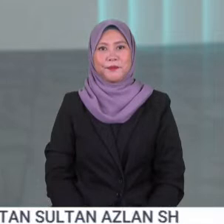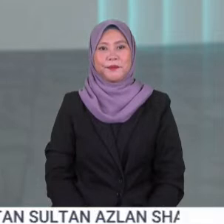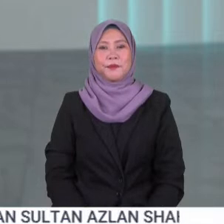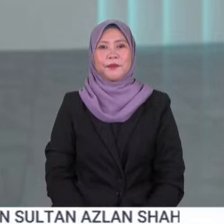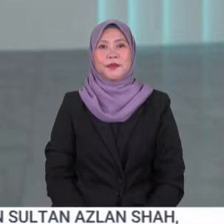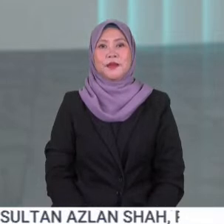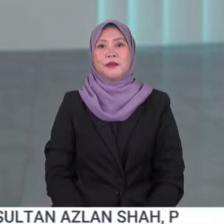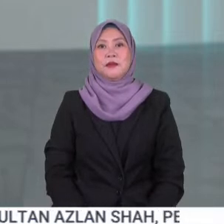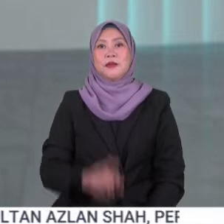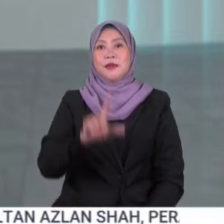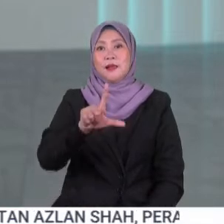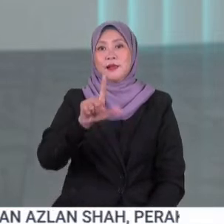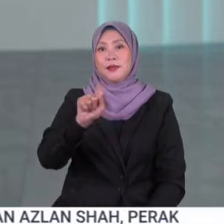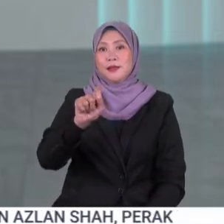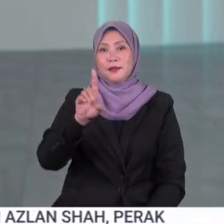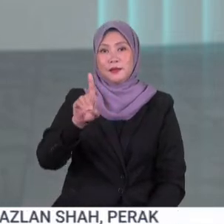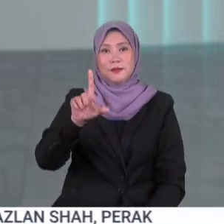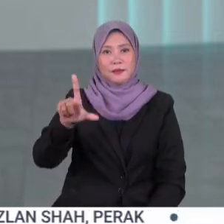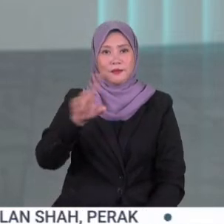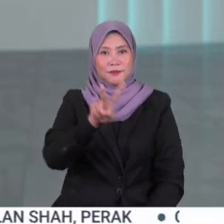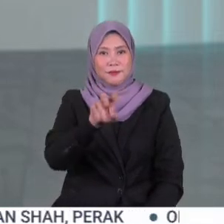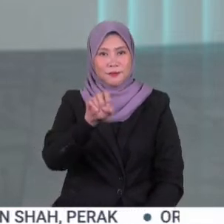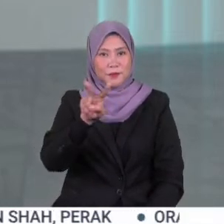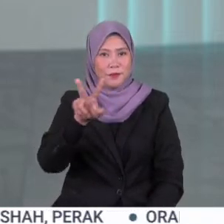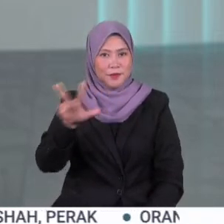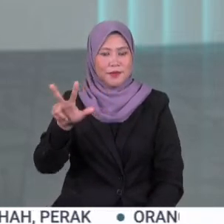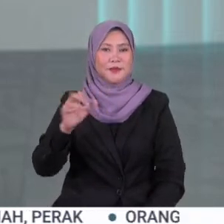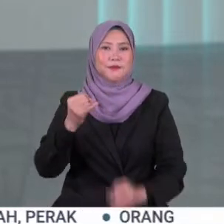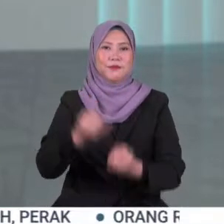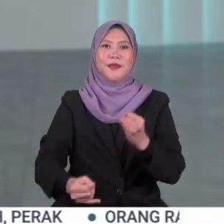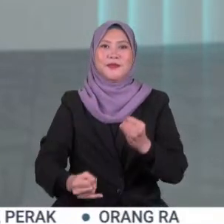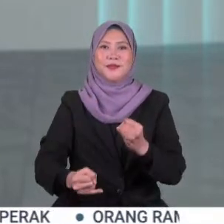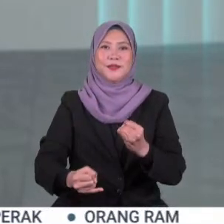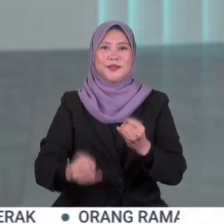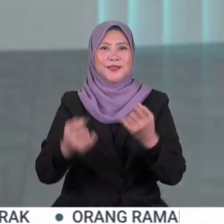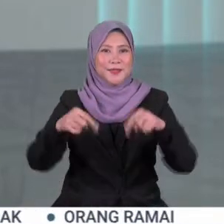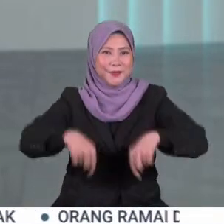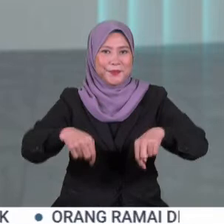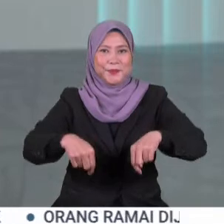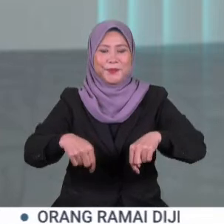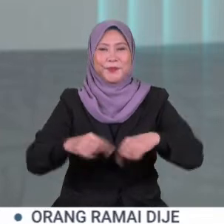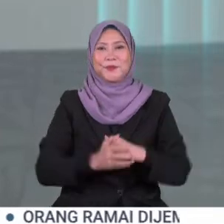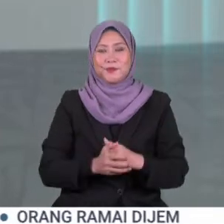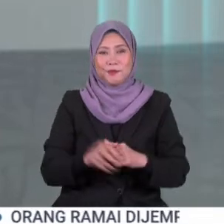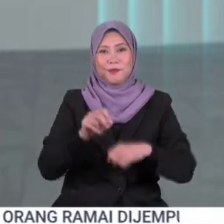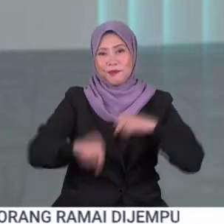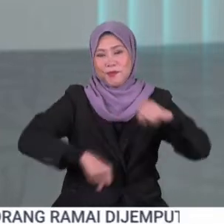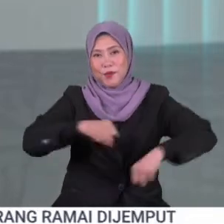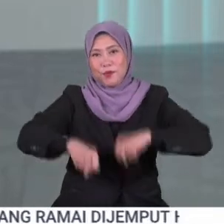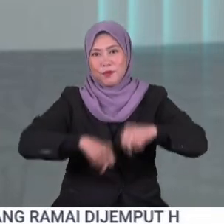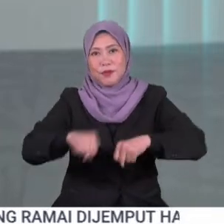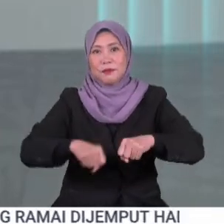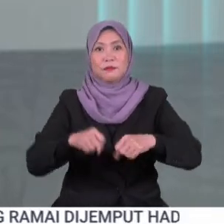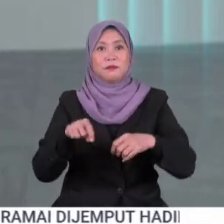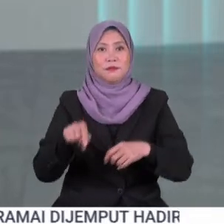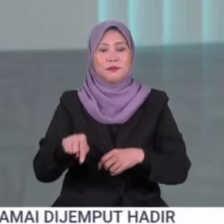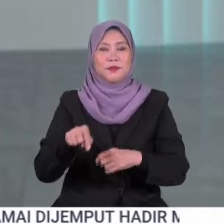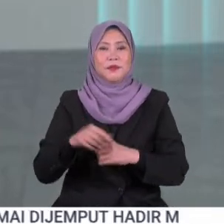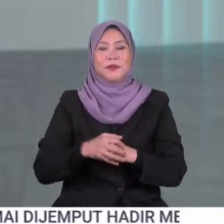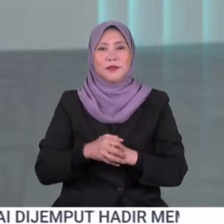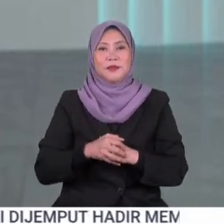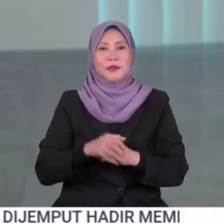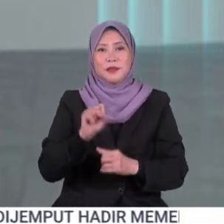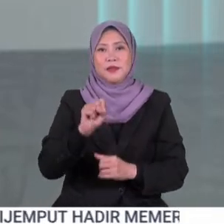Saingan Letur dan Lengkawi LTDL 2023 melabuhkan tirainya hari ini yang menyaksikan pelumba pasukan EF Education Easy